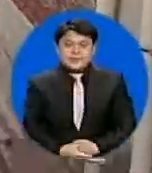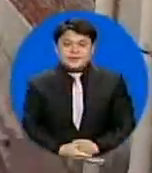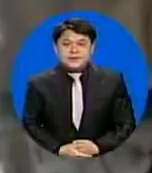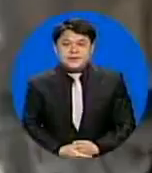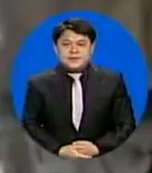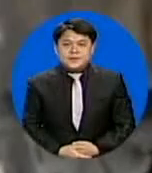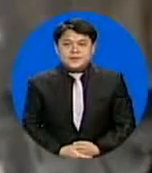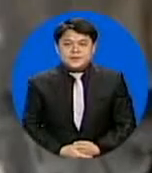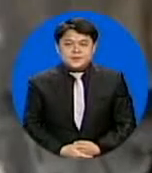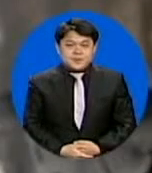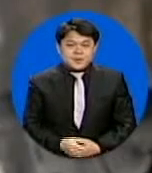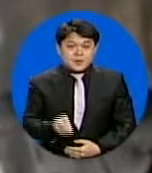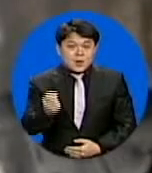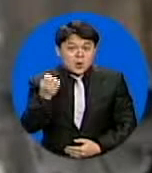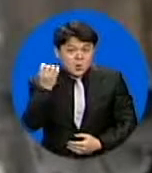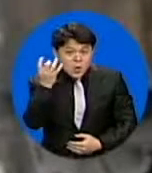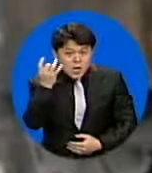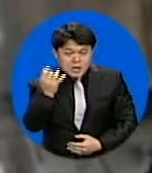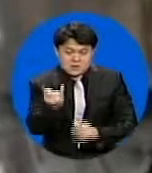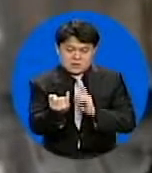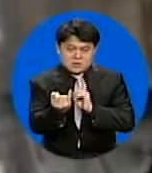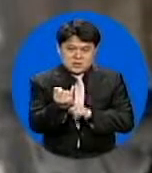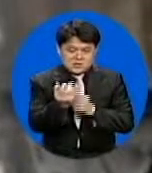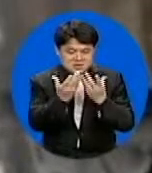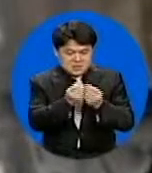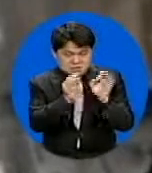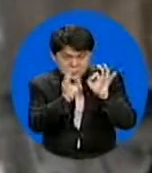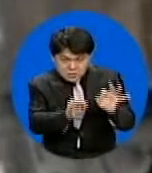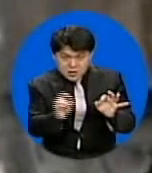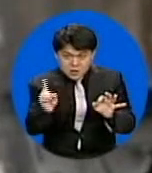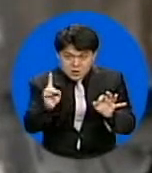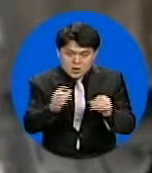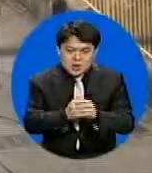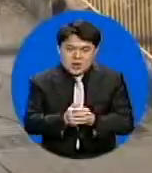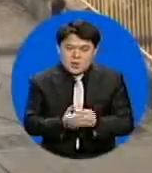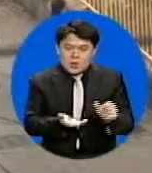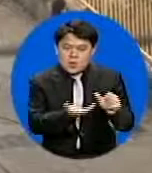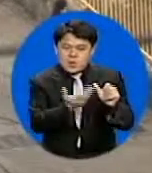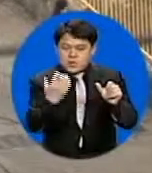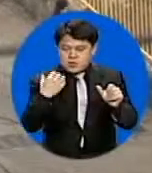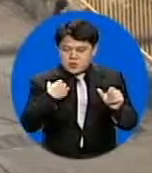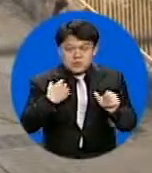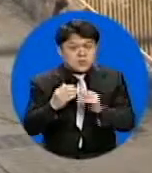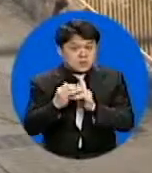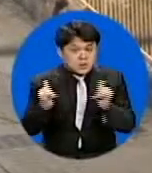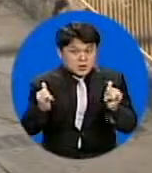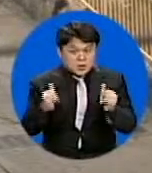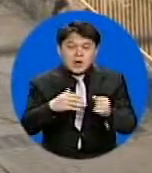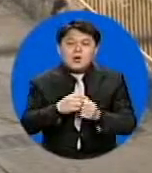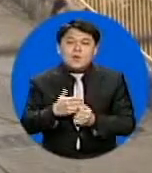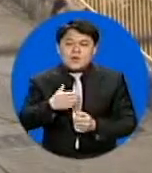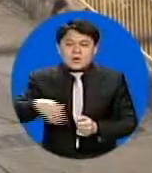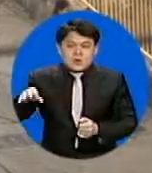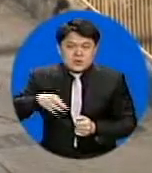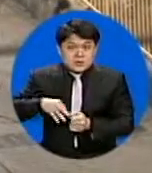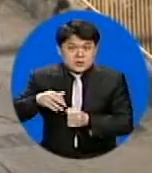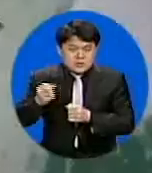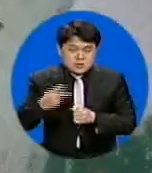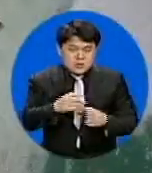됐습니다. 앞서 김종현 할머니의 사례를 통해 부양 의무자 조건을 국민기초생활보장제도와